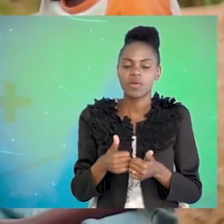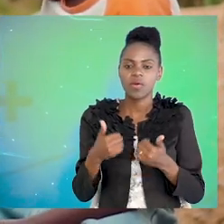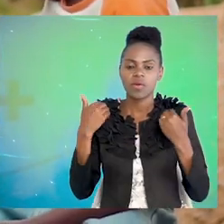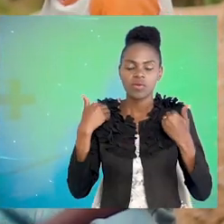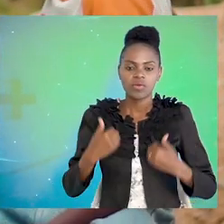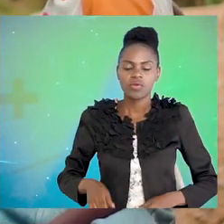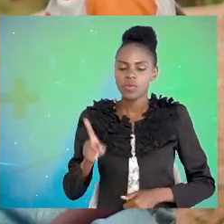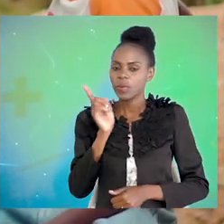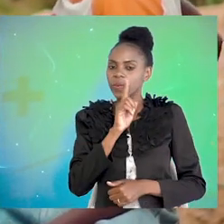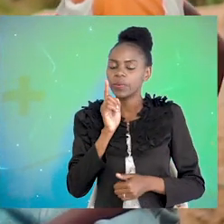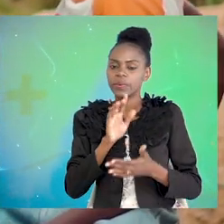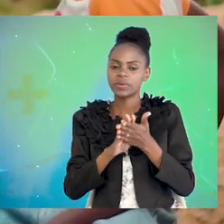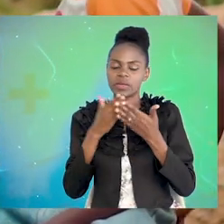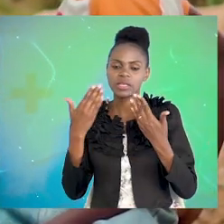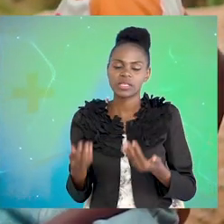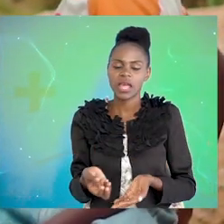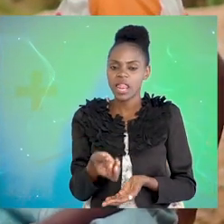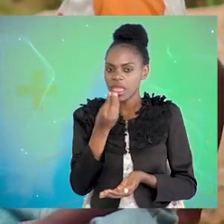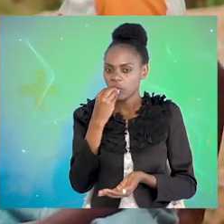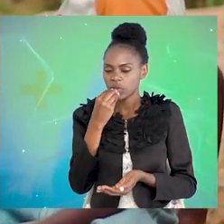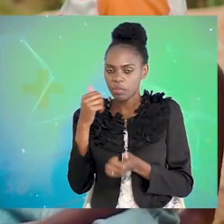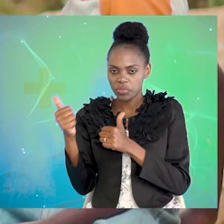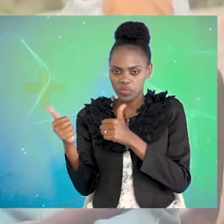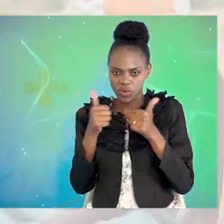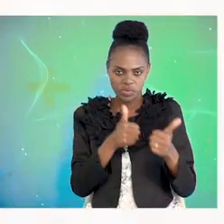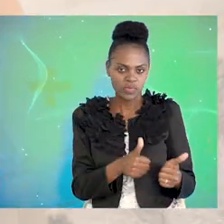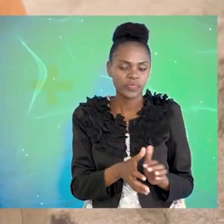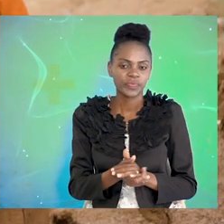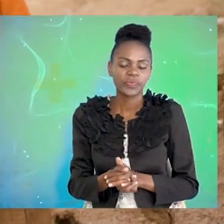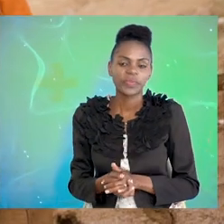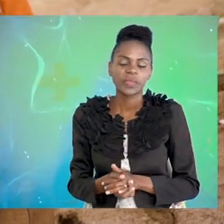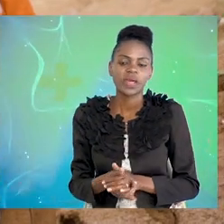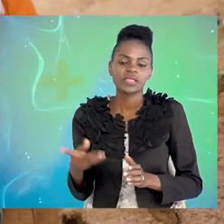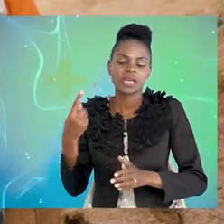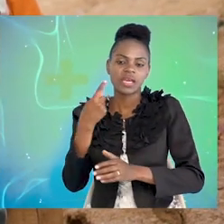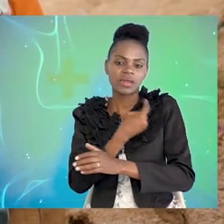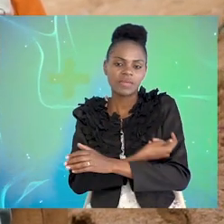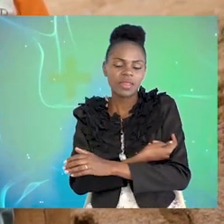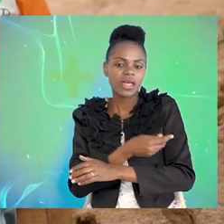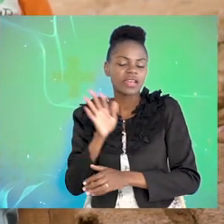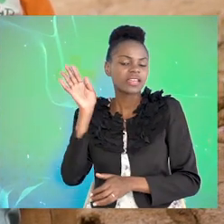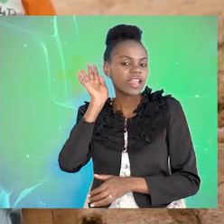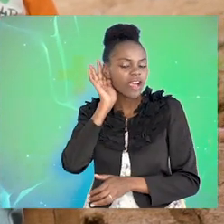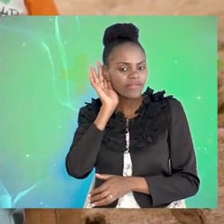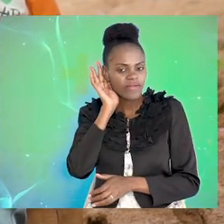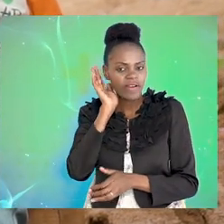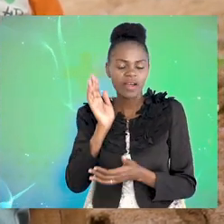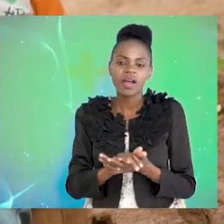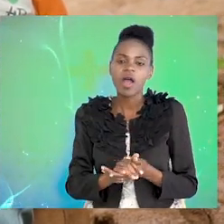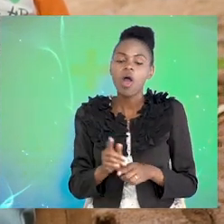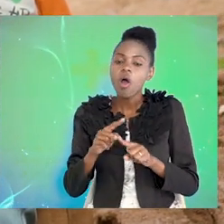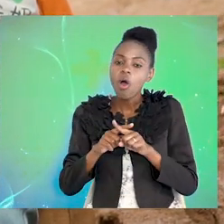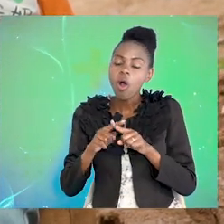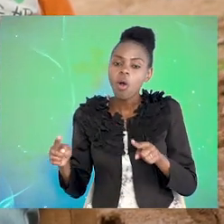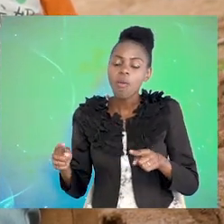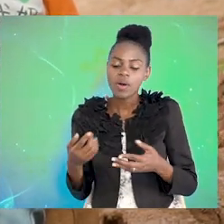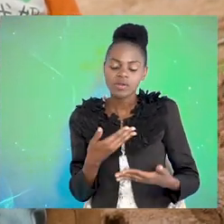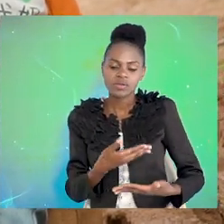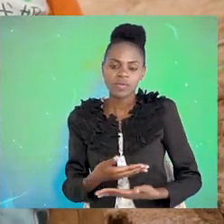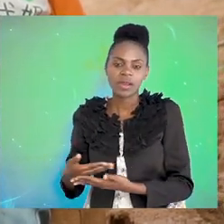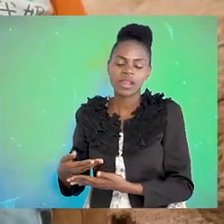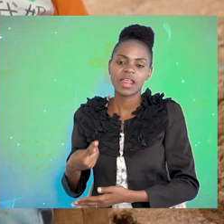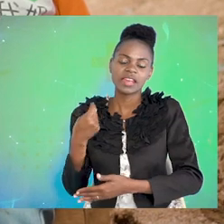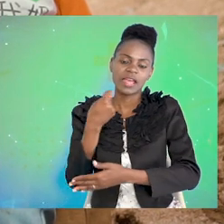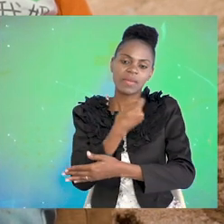kunasiya ndizikudyaso anamba kudyaso muno bwino zakatemina taifodi ndinamvapo komaso mwana wiso